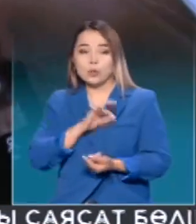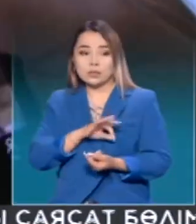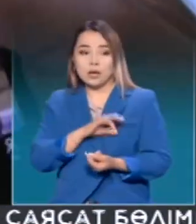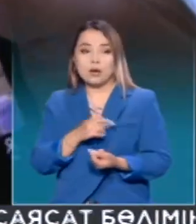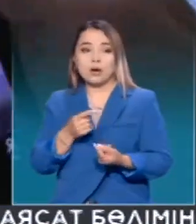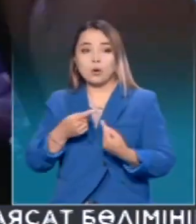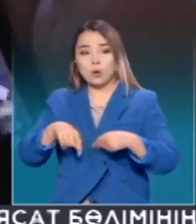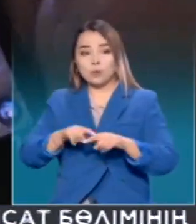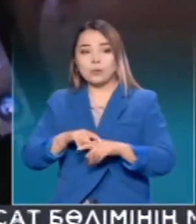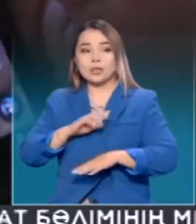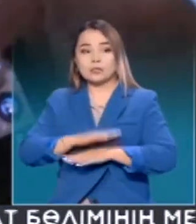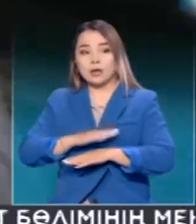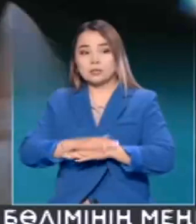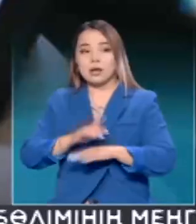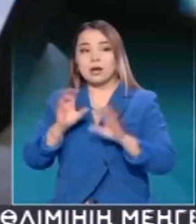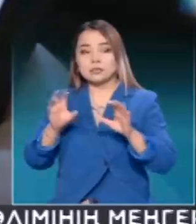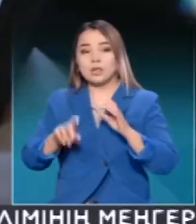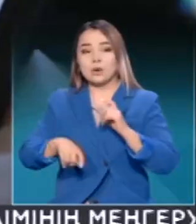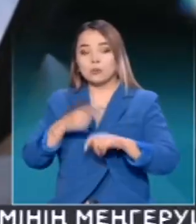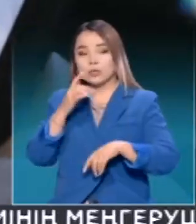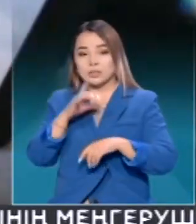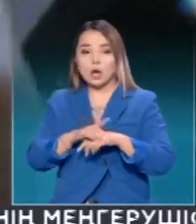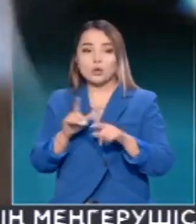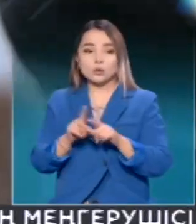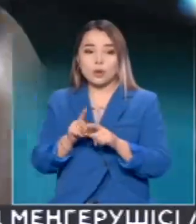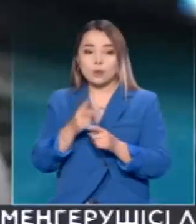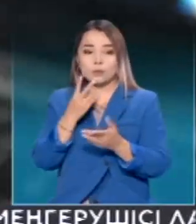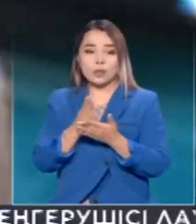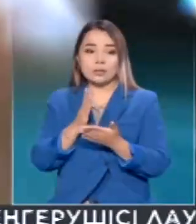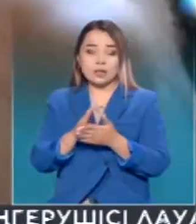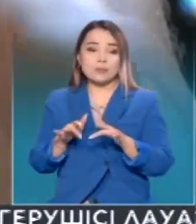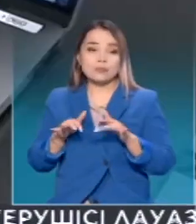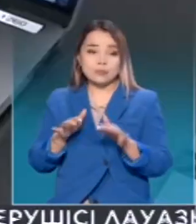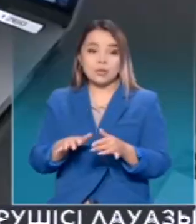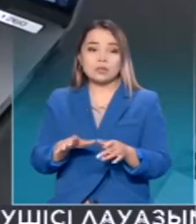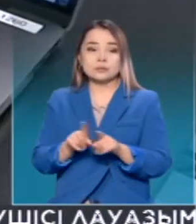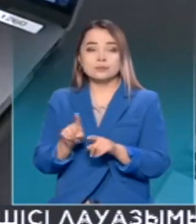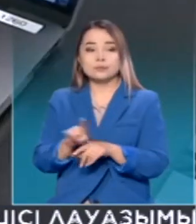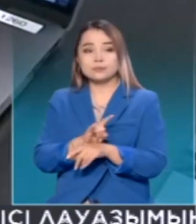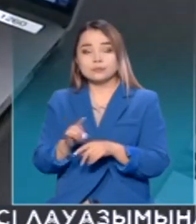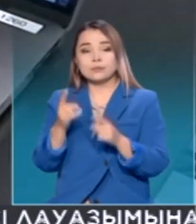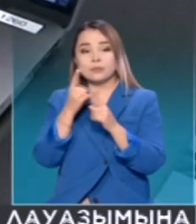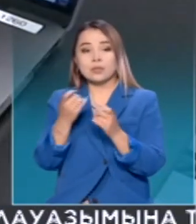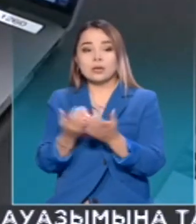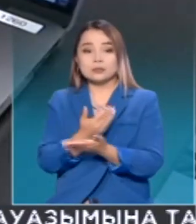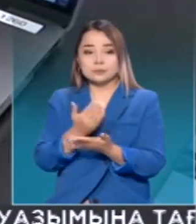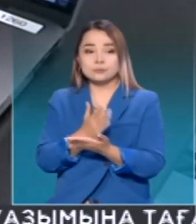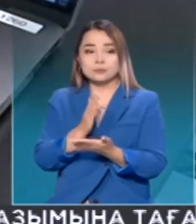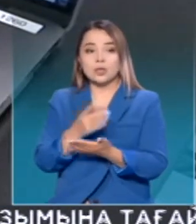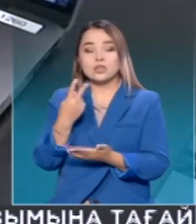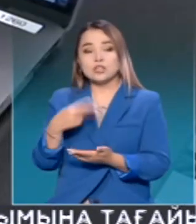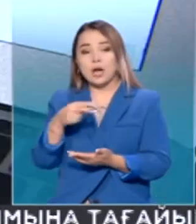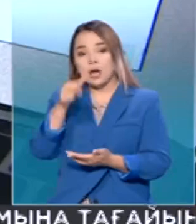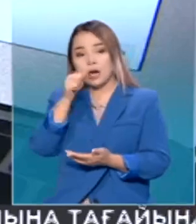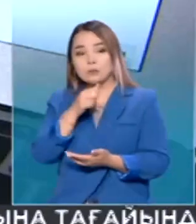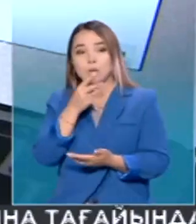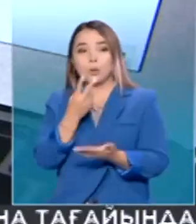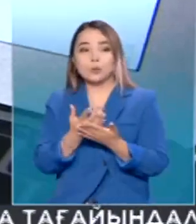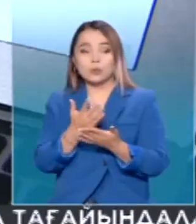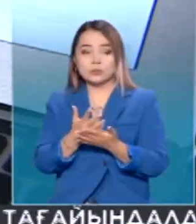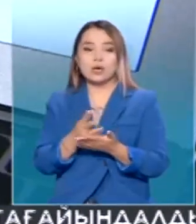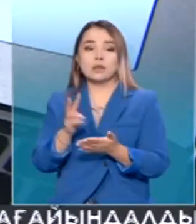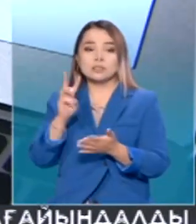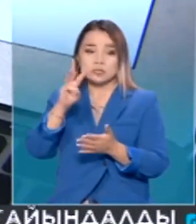қоғамдық тәртіпті, азаматтардың заңмен қорғалатын мүдделерін бұзуға алып келетін жалған ақпарат жарияласа, оған 20 айлық есептік